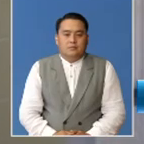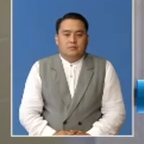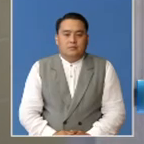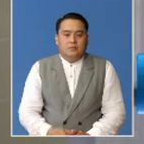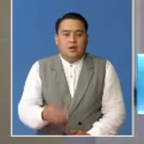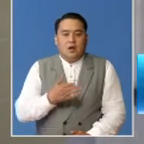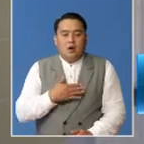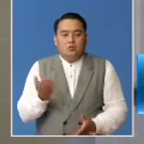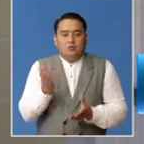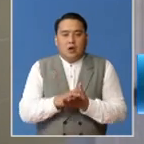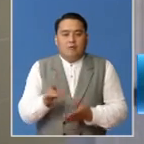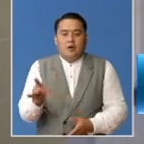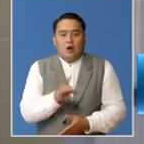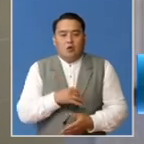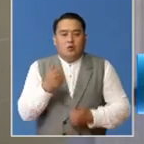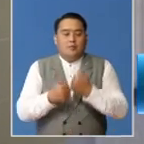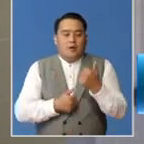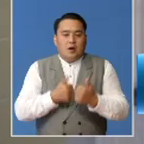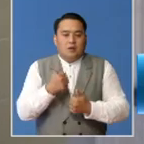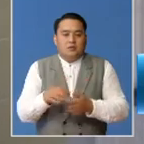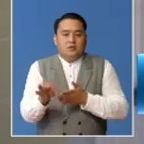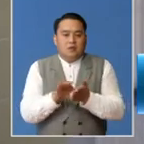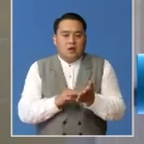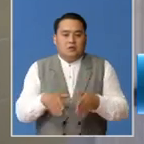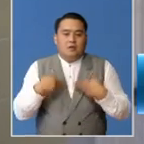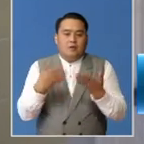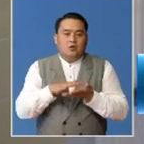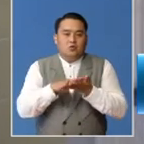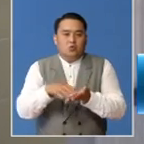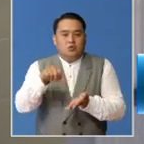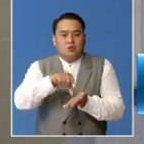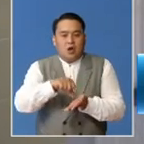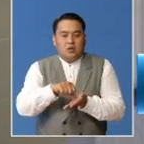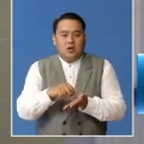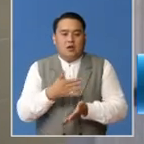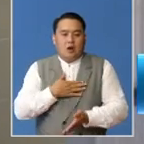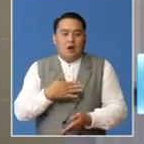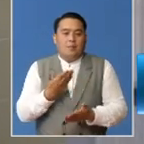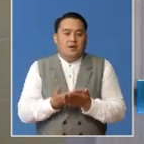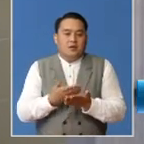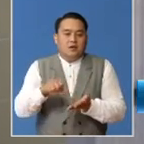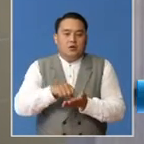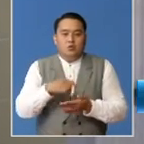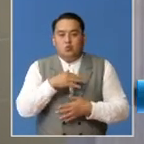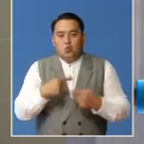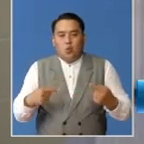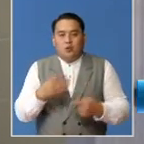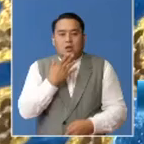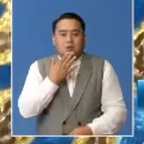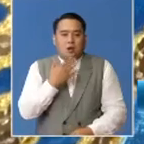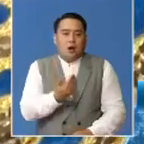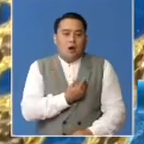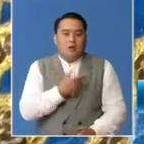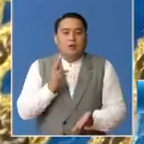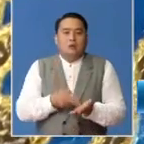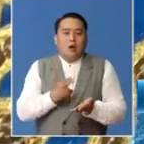Когда я узнала, что в районе пройдет конкурс «Тель-Парасат», я сразу же подала заявку на участие. Для себя, как для представителя другой национальности, я